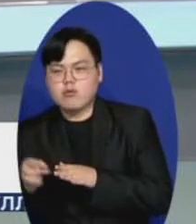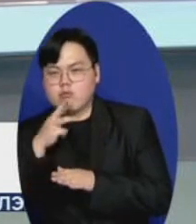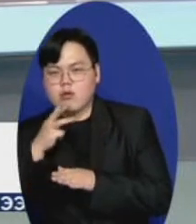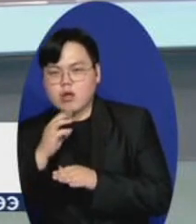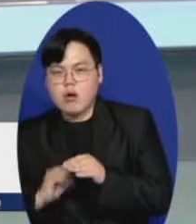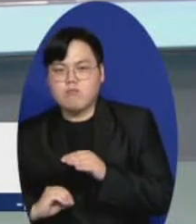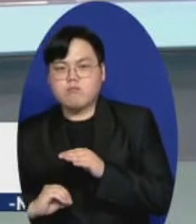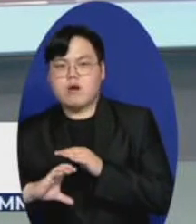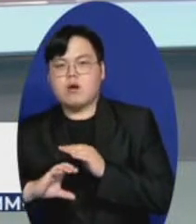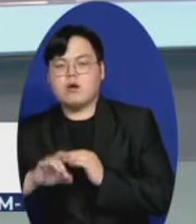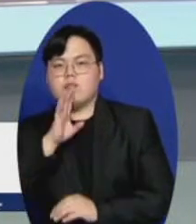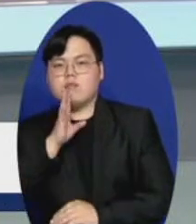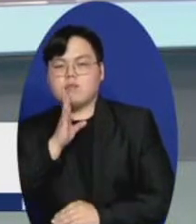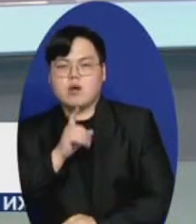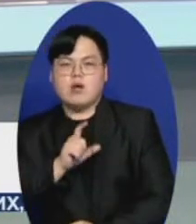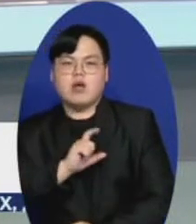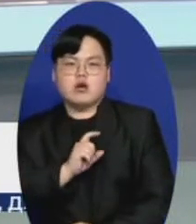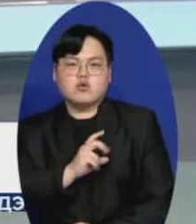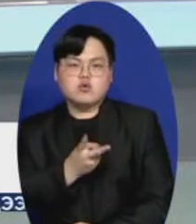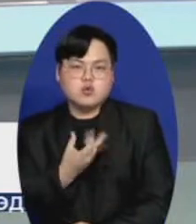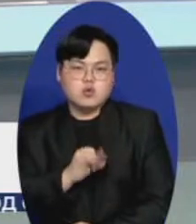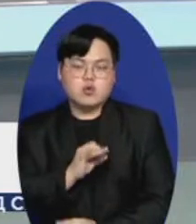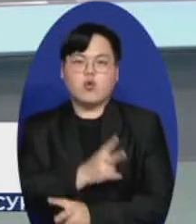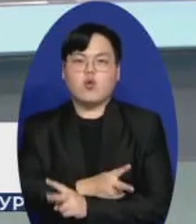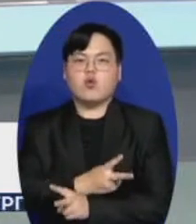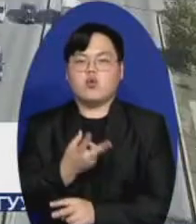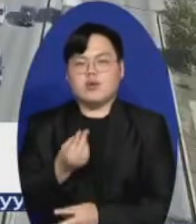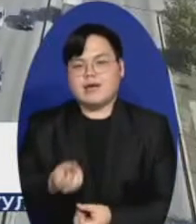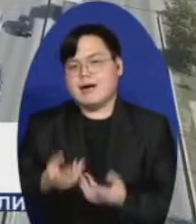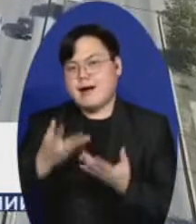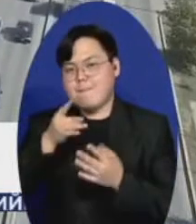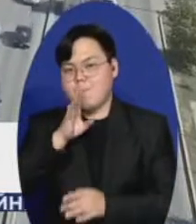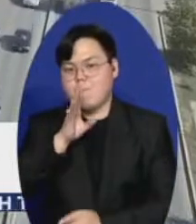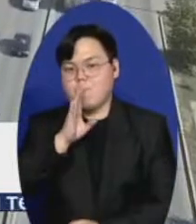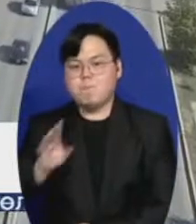мэдээллийг бүрдүүлэх зэрэг эрх зүйн орчин бүрдэх юм байна.